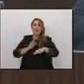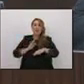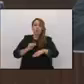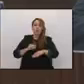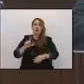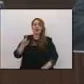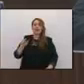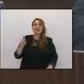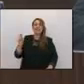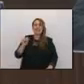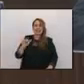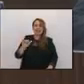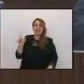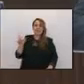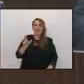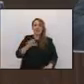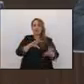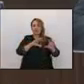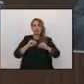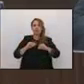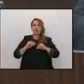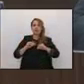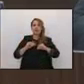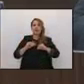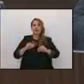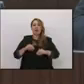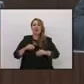اقتناء هذه السكنات وننتهي منها